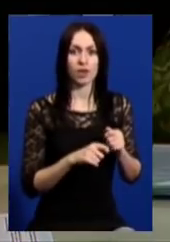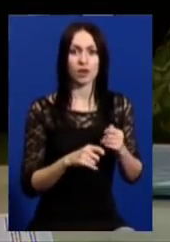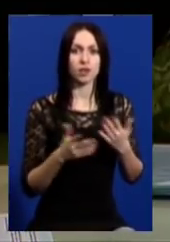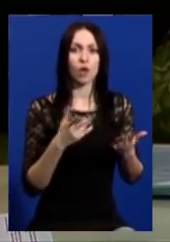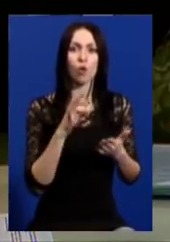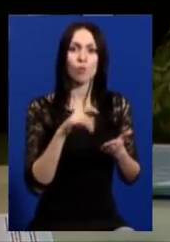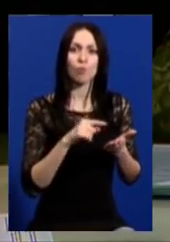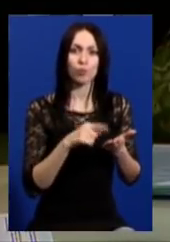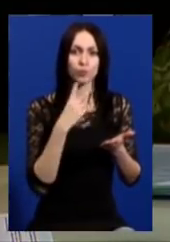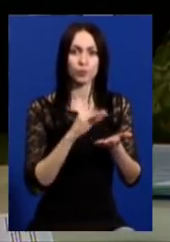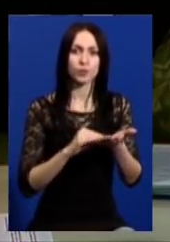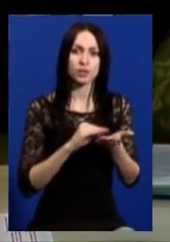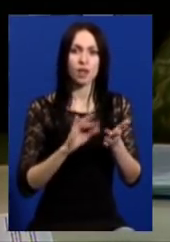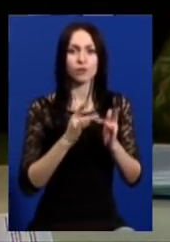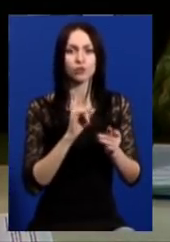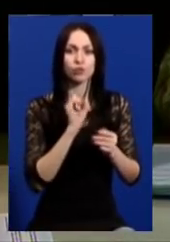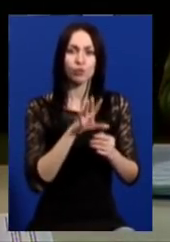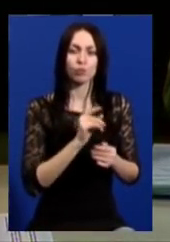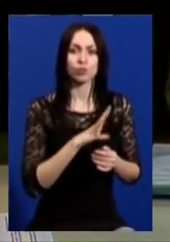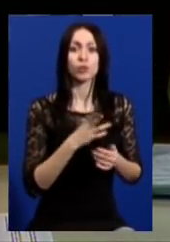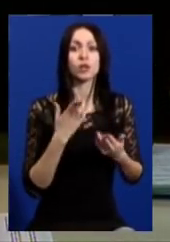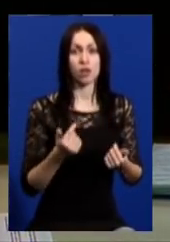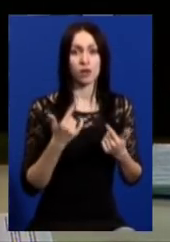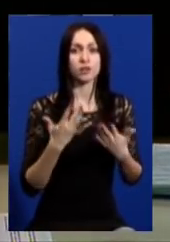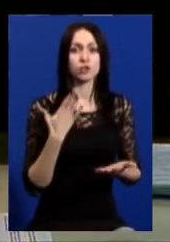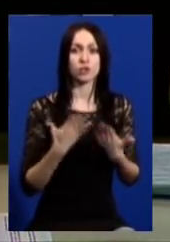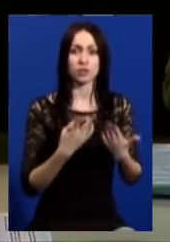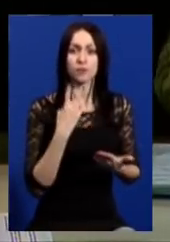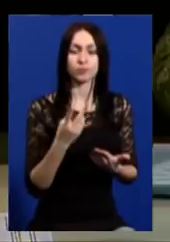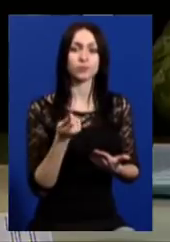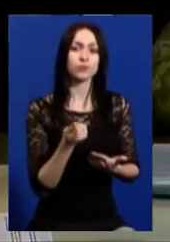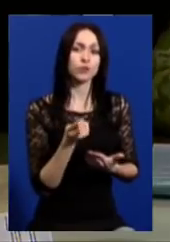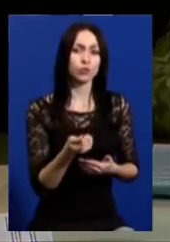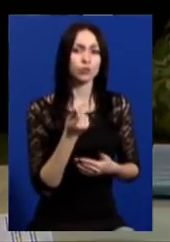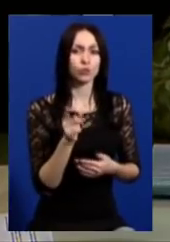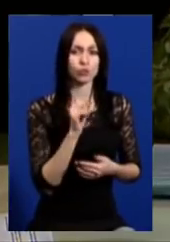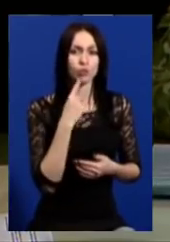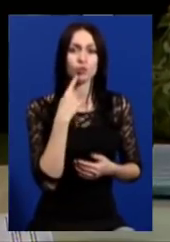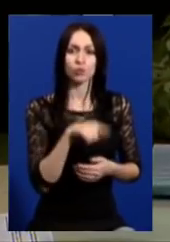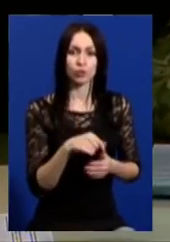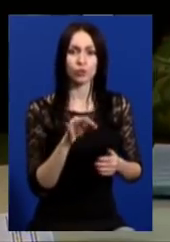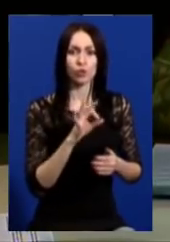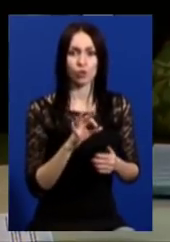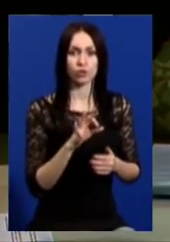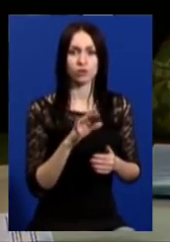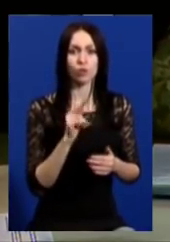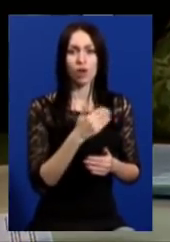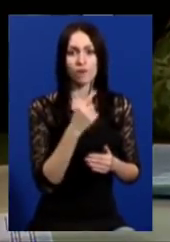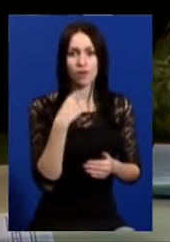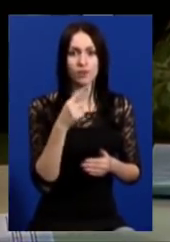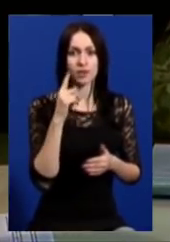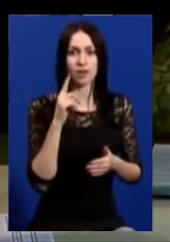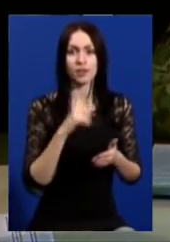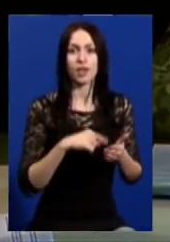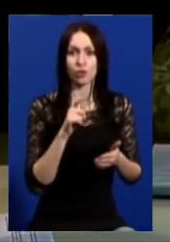пости він писав у соцмережах? Звичайно, якщо виникає будь-який сумнів щодо, як ви кажете,